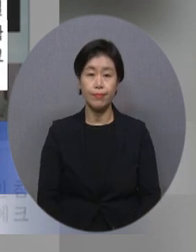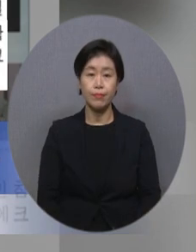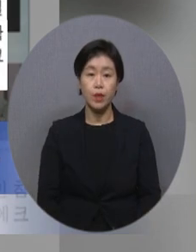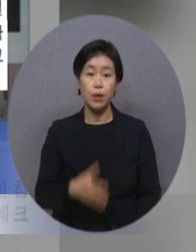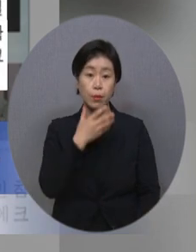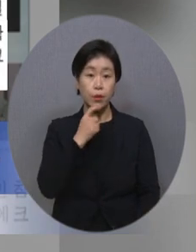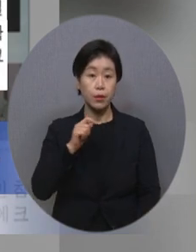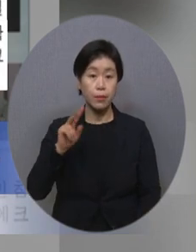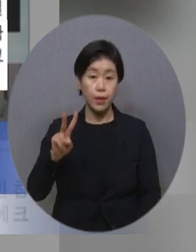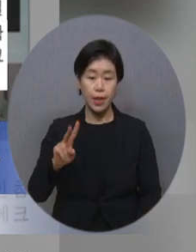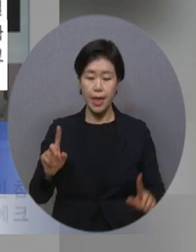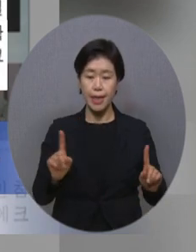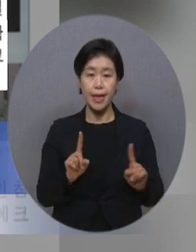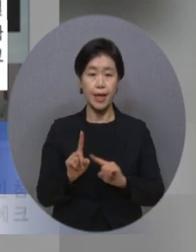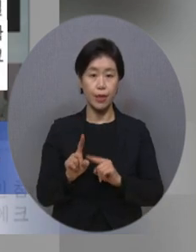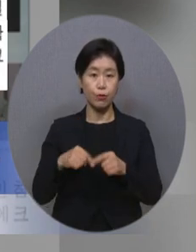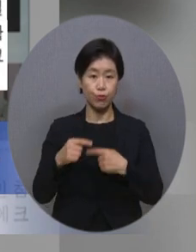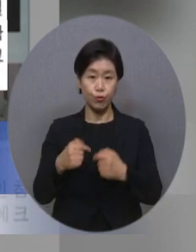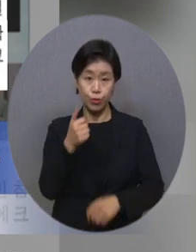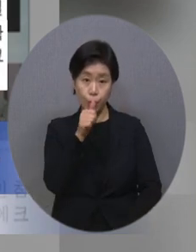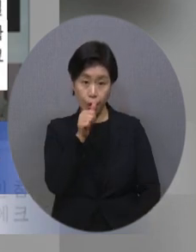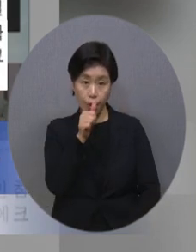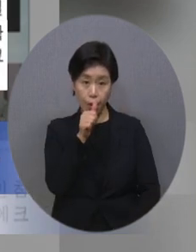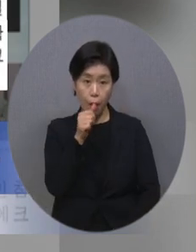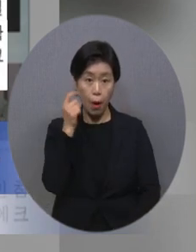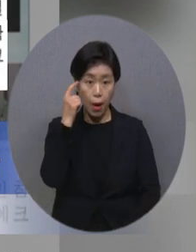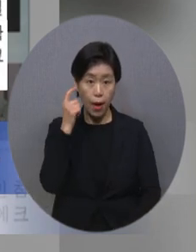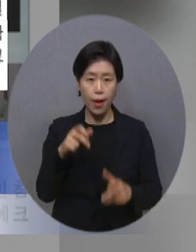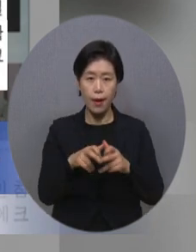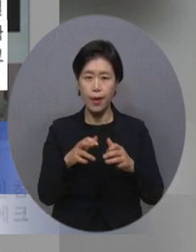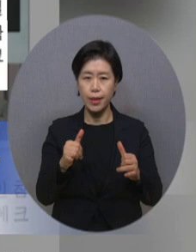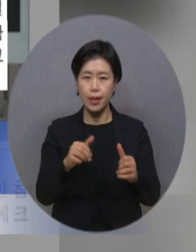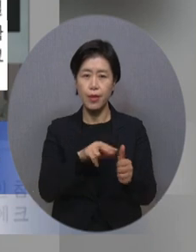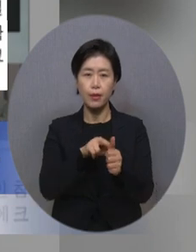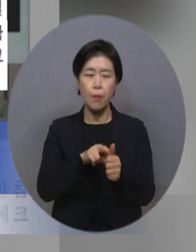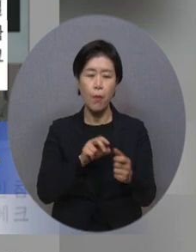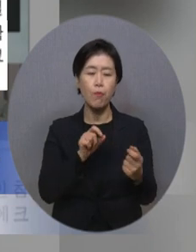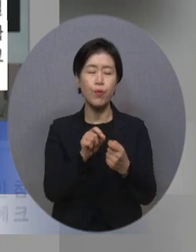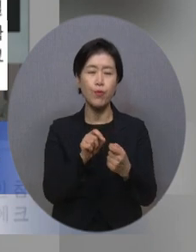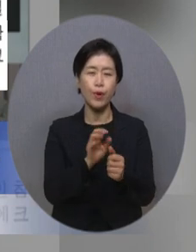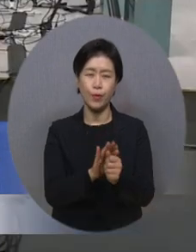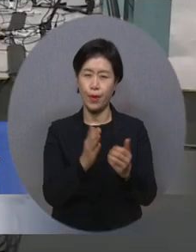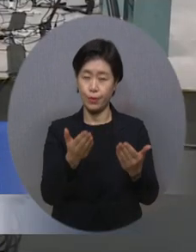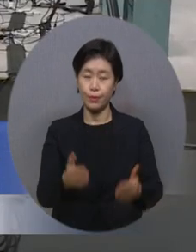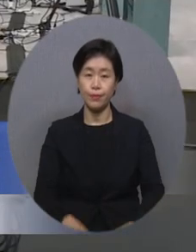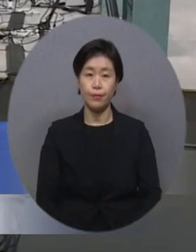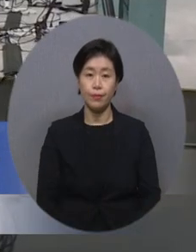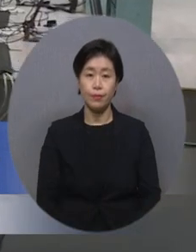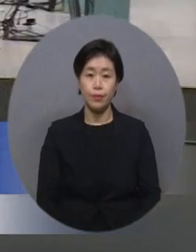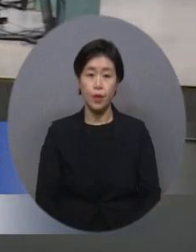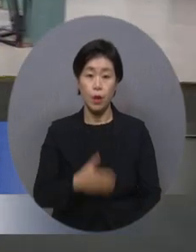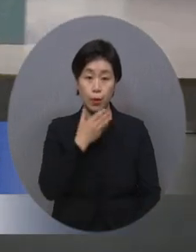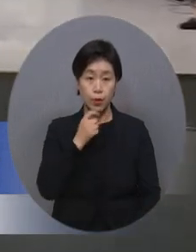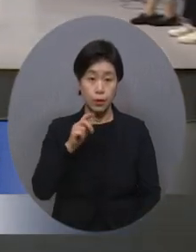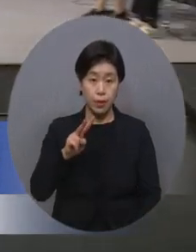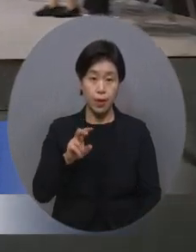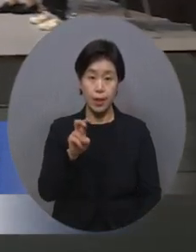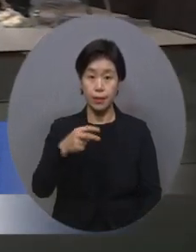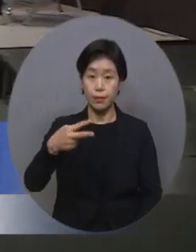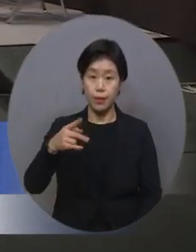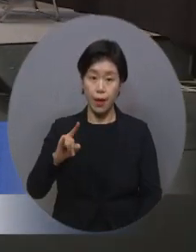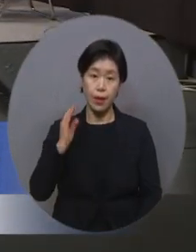특히 복지tv는 일대일 수어통역으로 장애인의 정보 접근성에 힘을 더했습니다 복지tv는 제20대